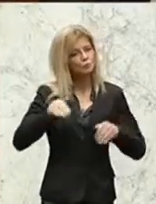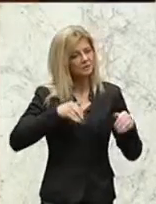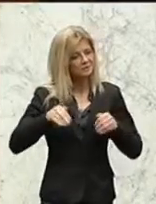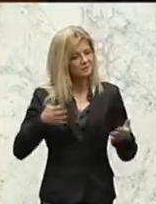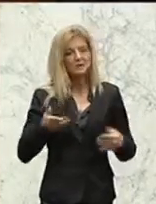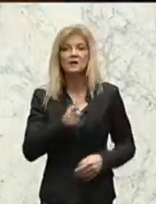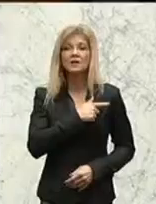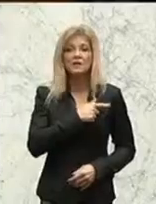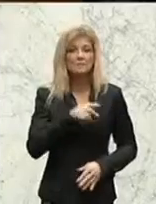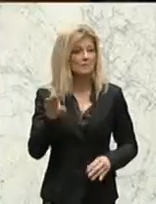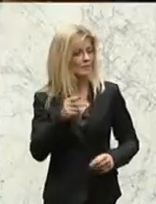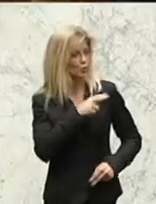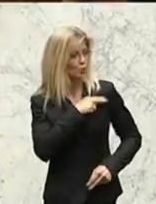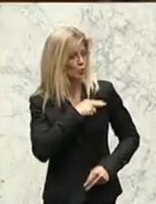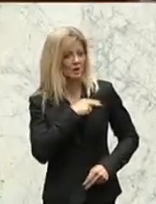der FPÖ.